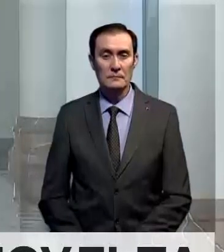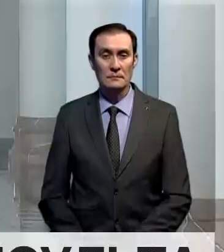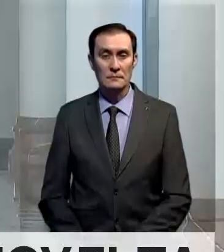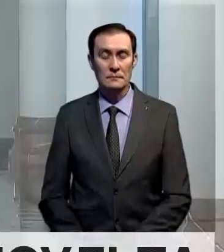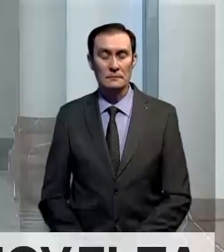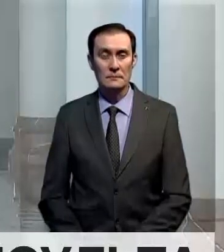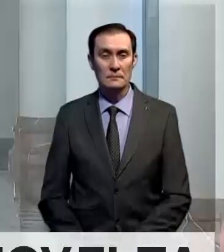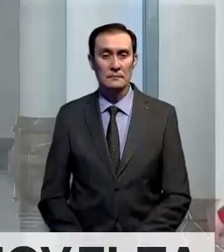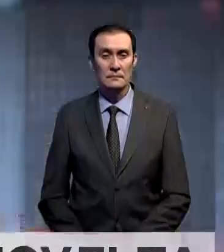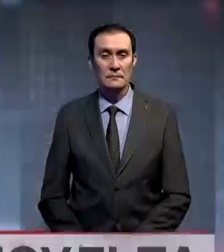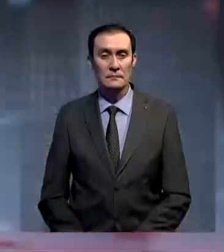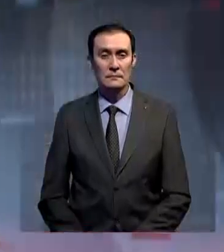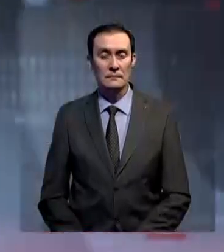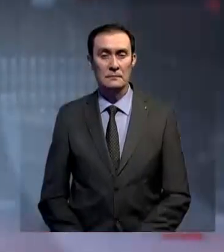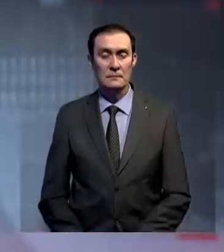24.